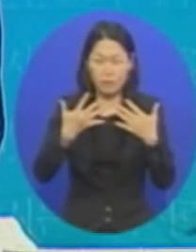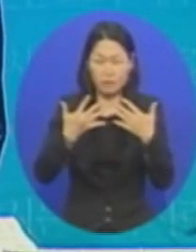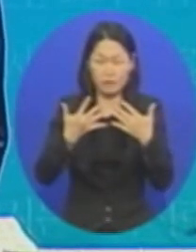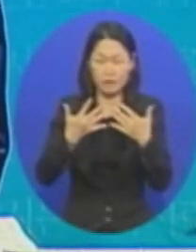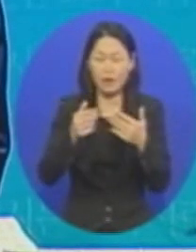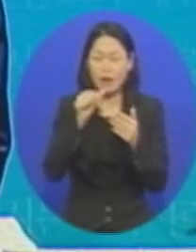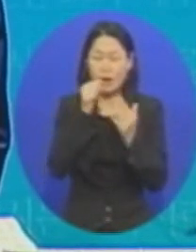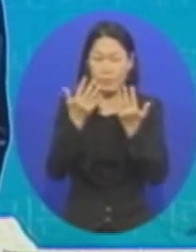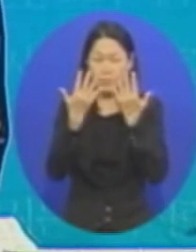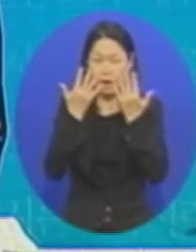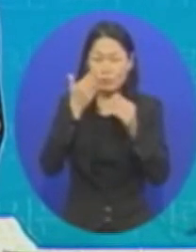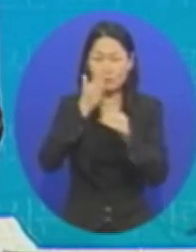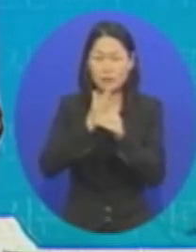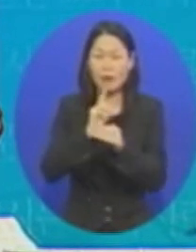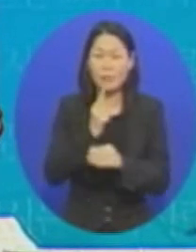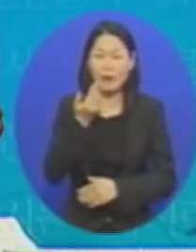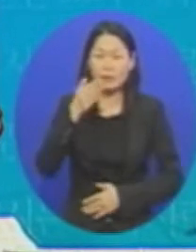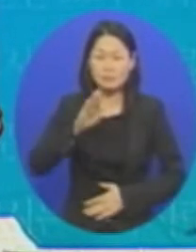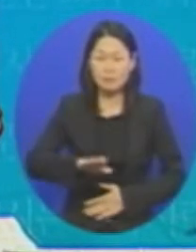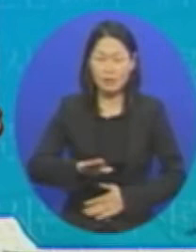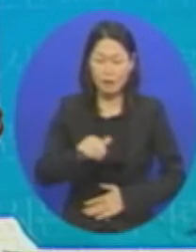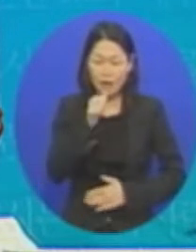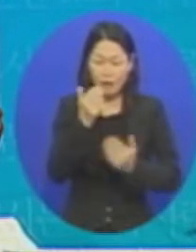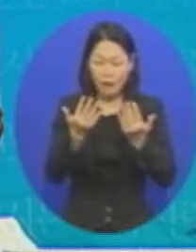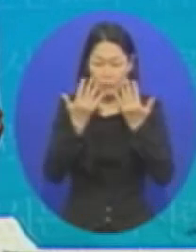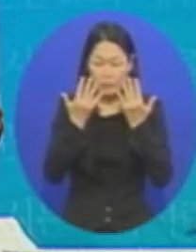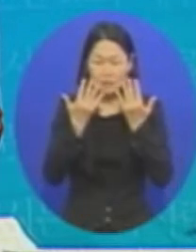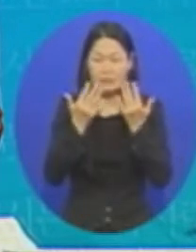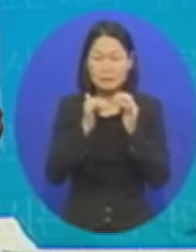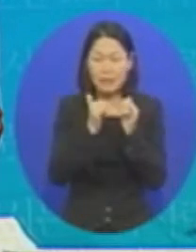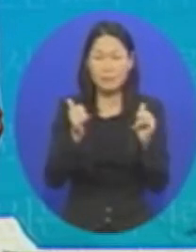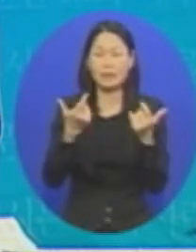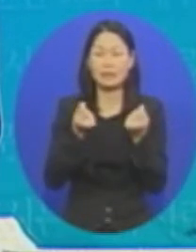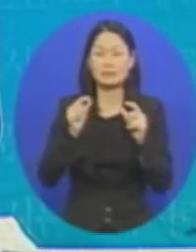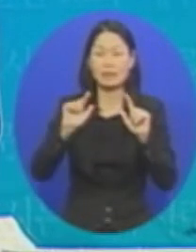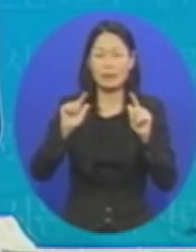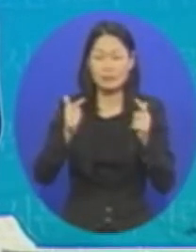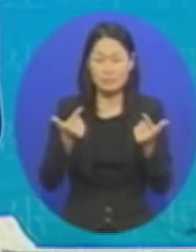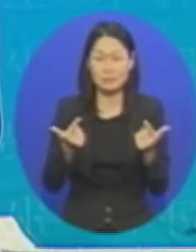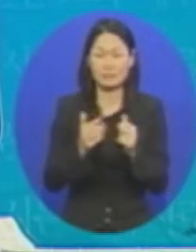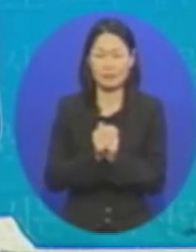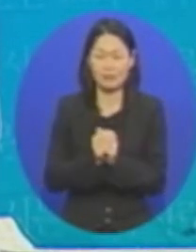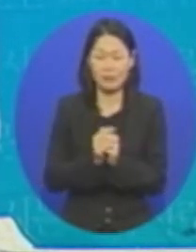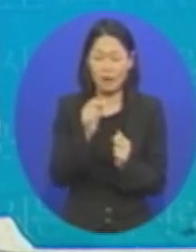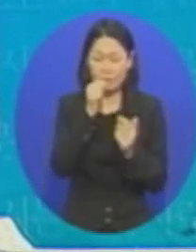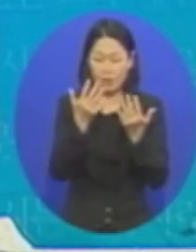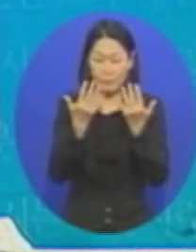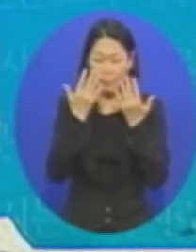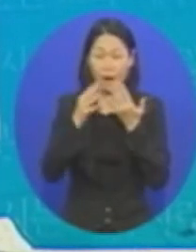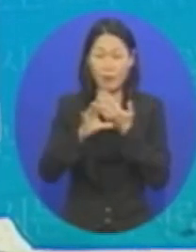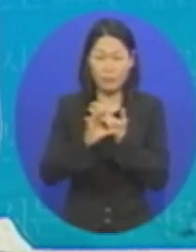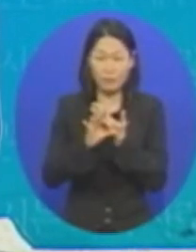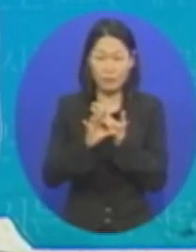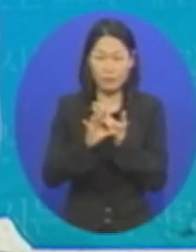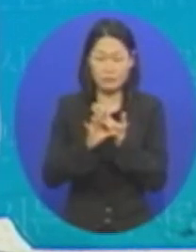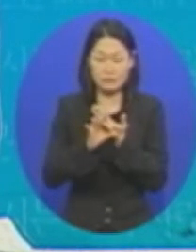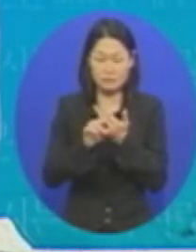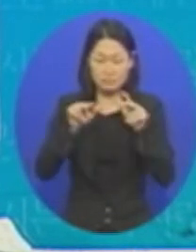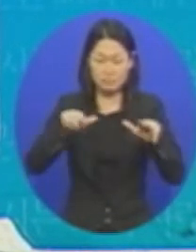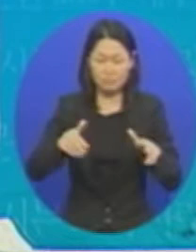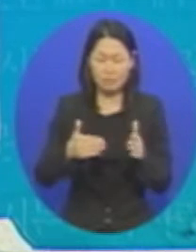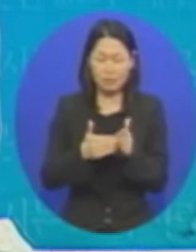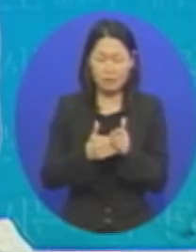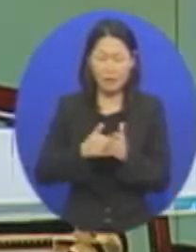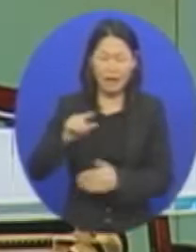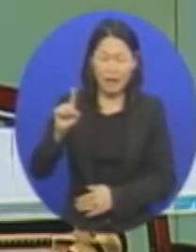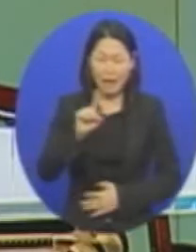합니다만 감옥에 갇혀 있는 사람 같지가 않아요 아 감옥에 갇히게 되면 그동안 아무리